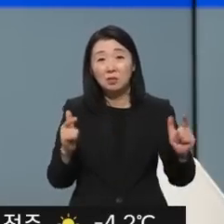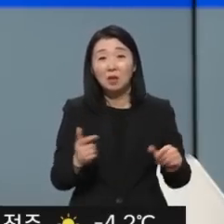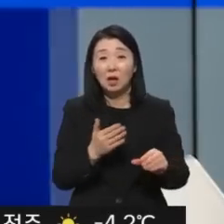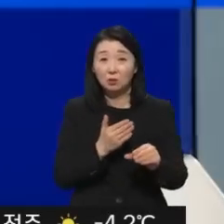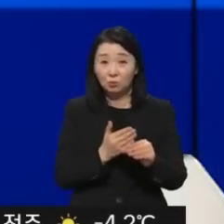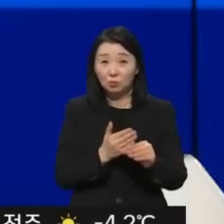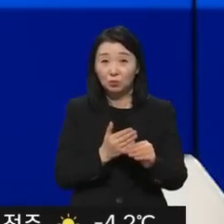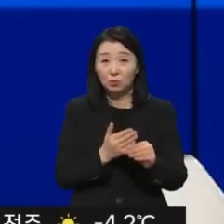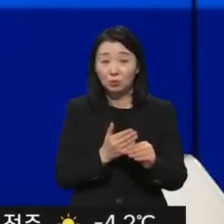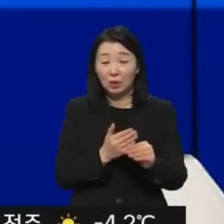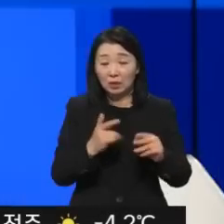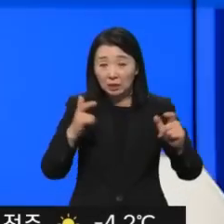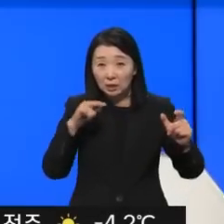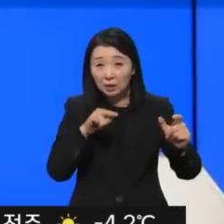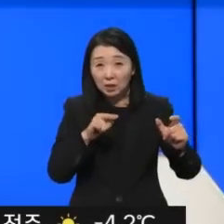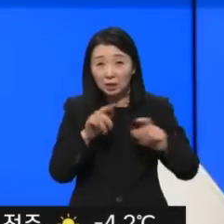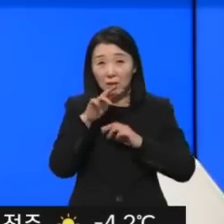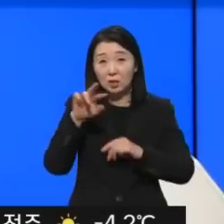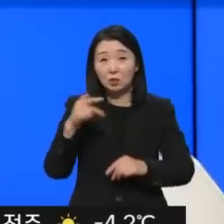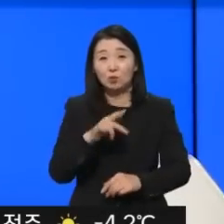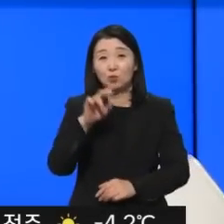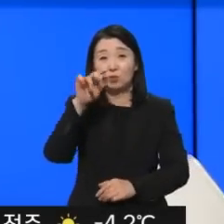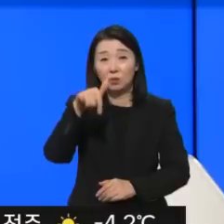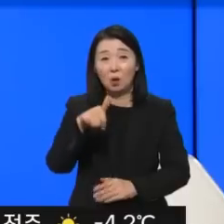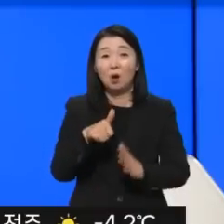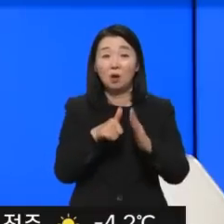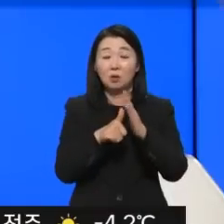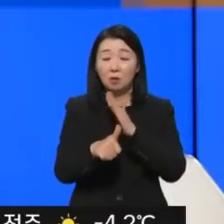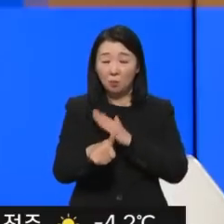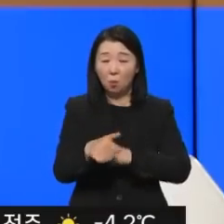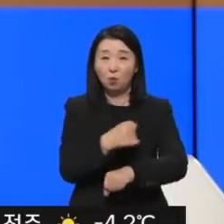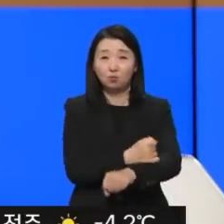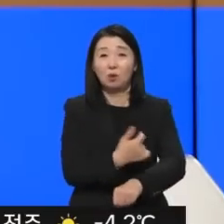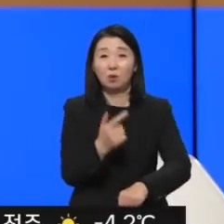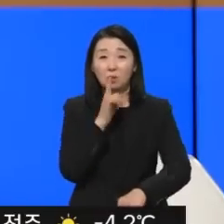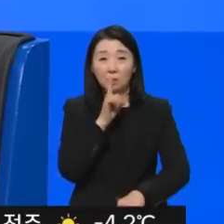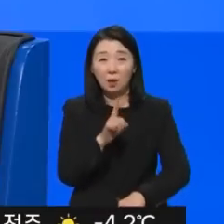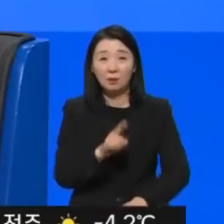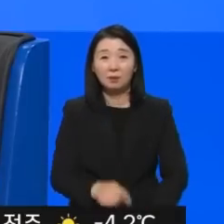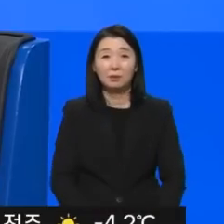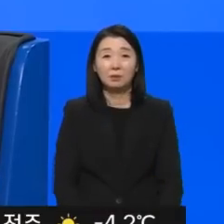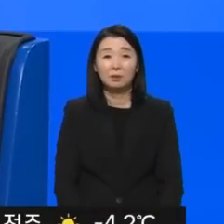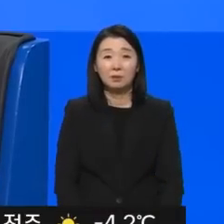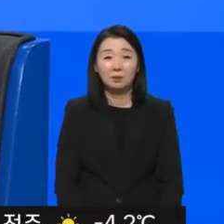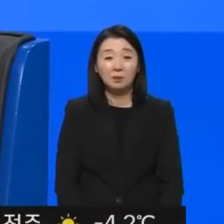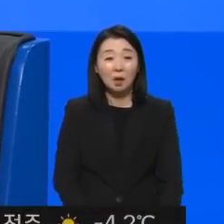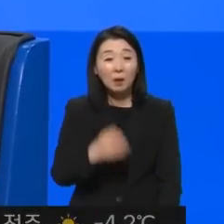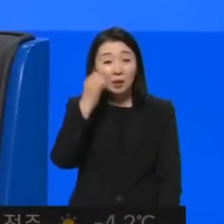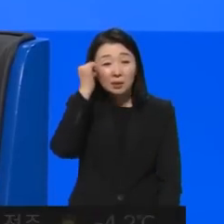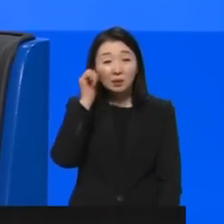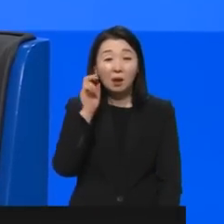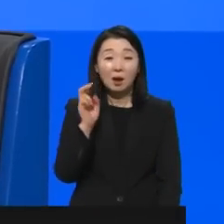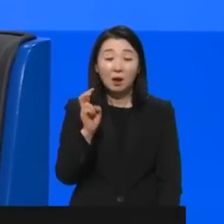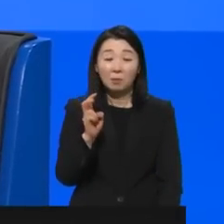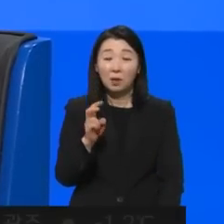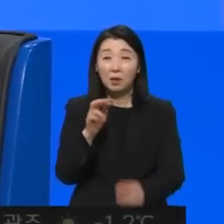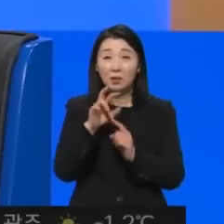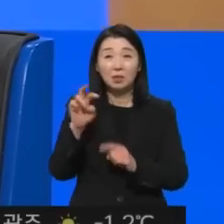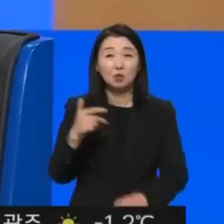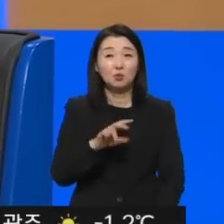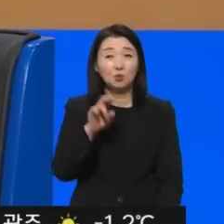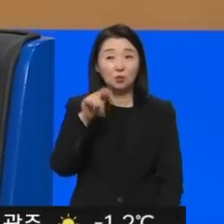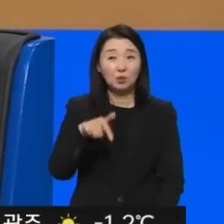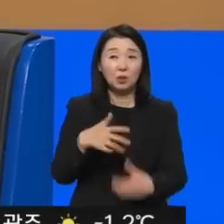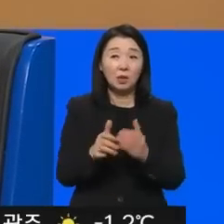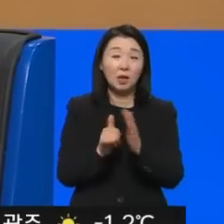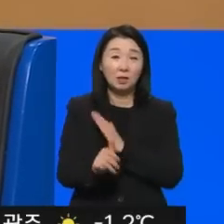늘어난 부분에 이준석 전 대표의 공이 크다 뭐 이런 얘기도 많이 있더라고요. 네, 국장도 아마 그 기억이 나실 텐데 그 이준석 대표가 당